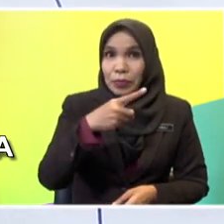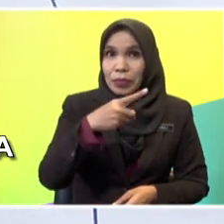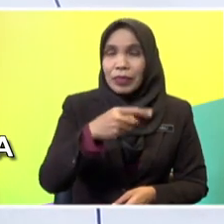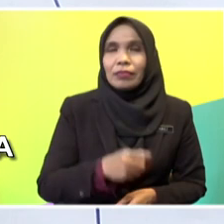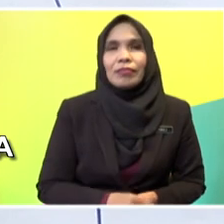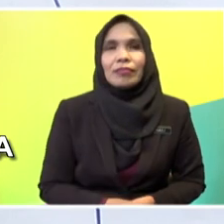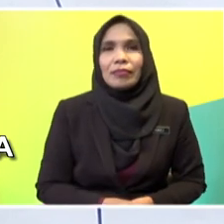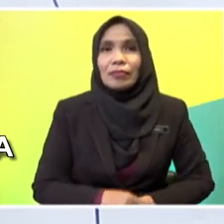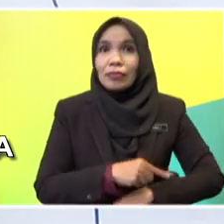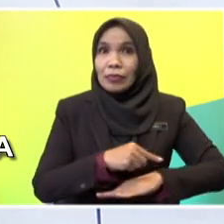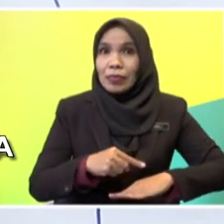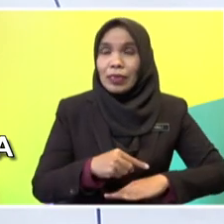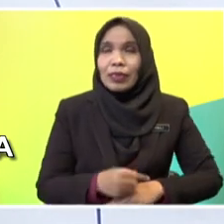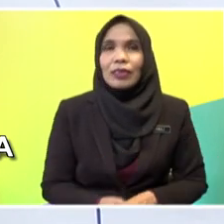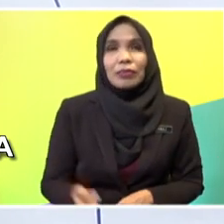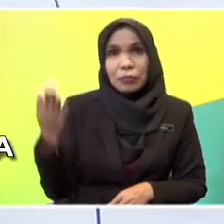garis tengah